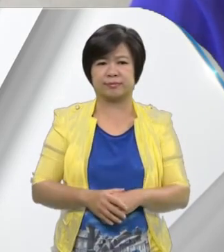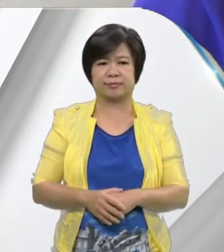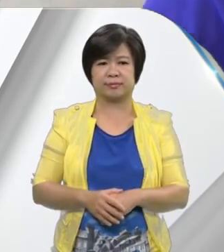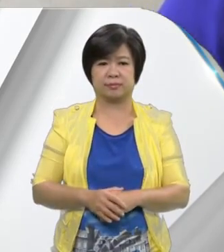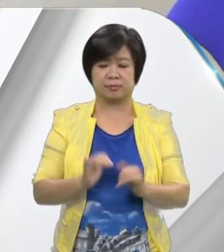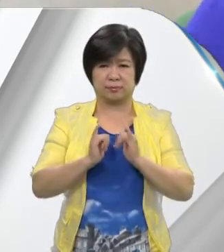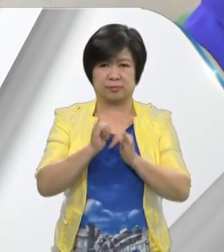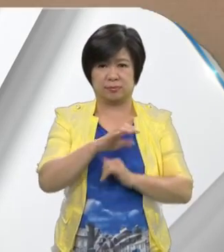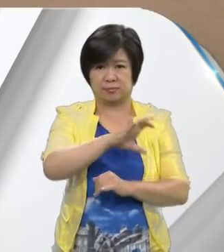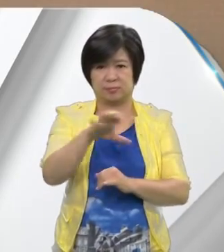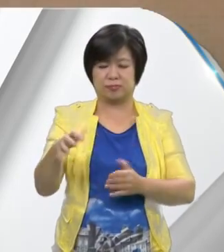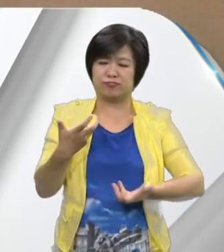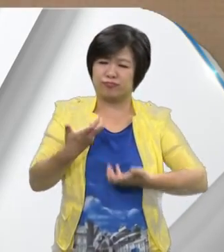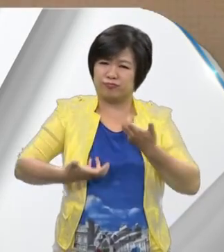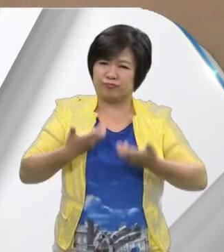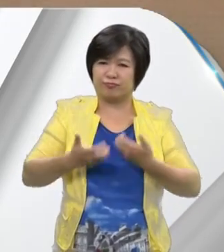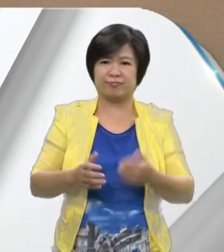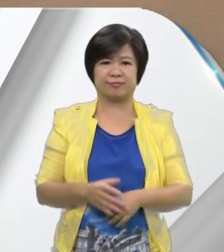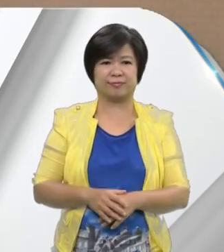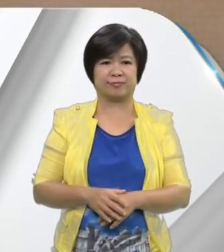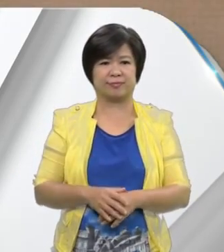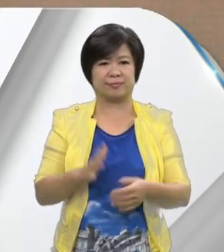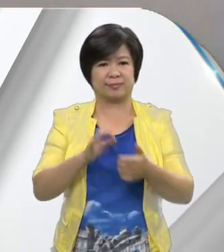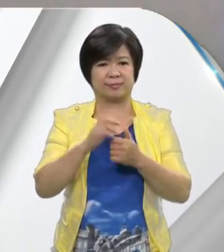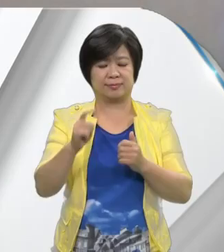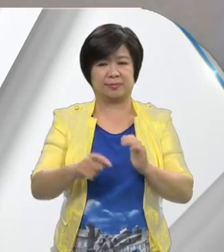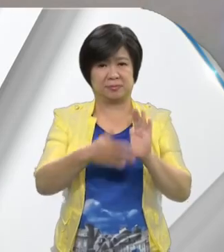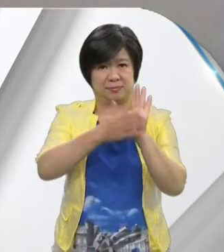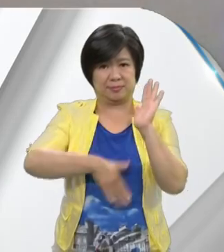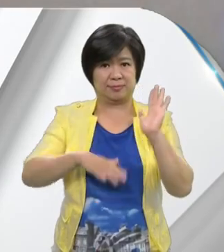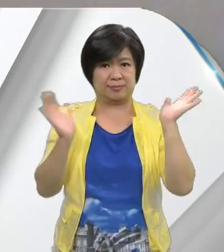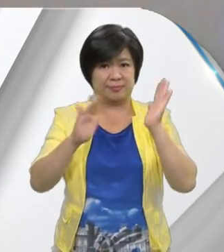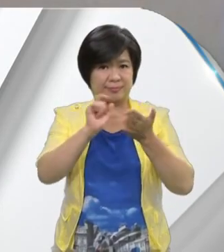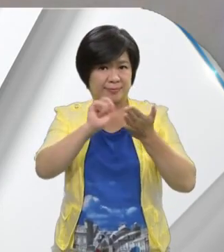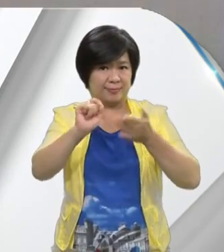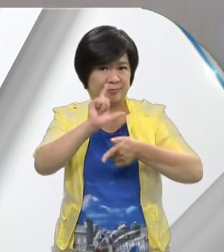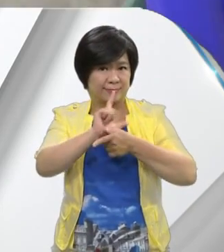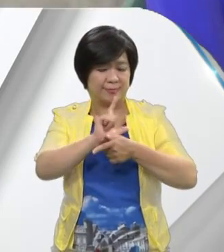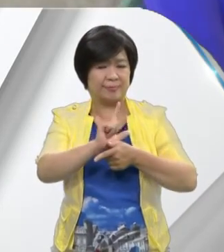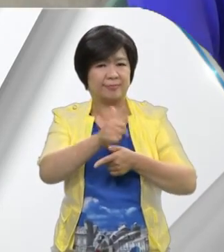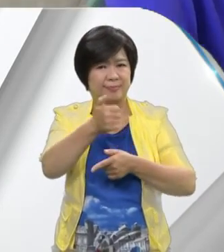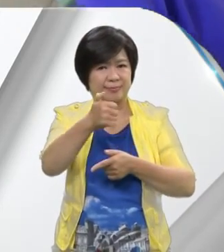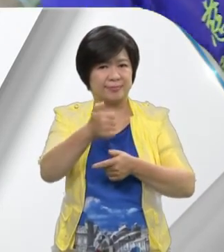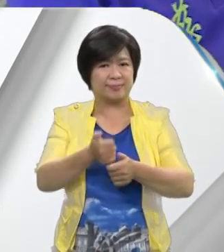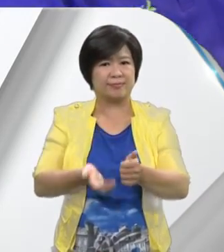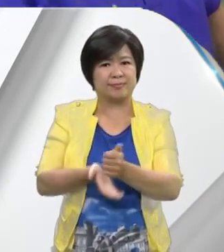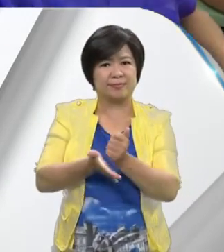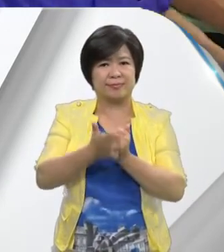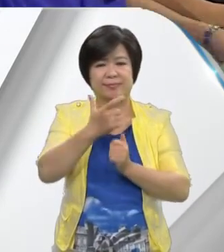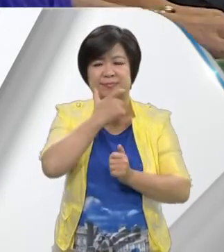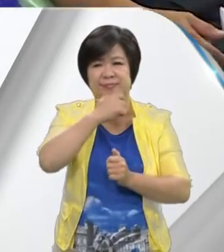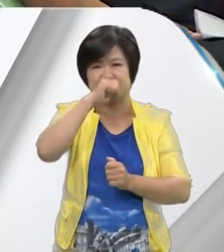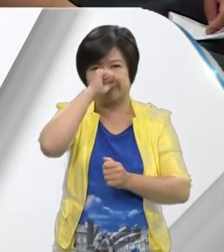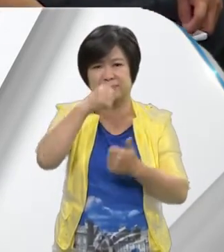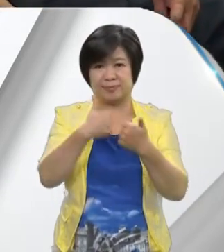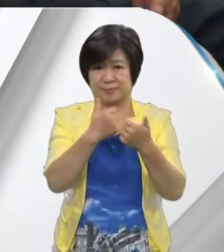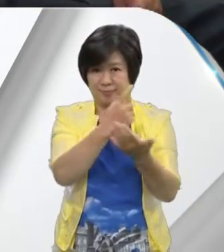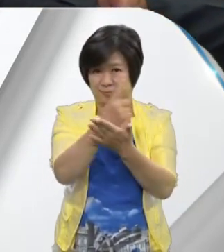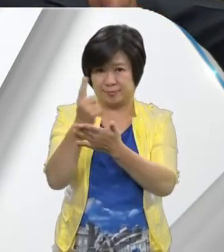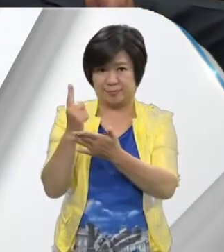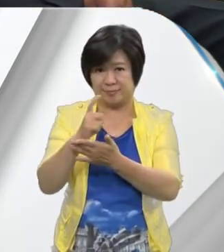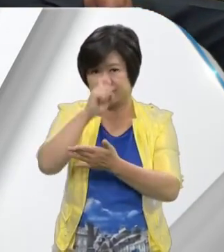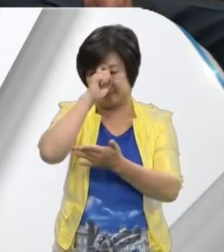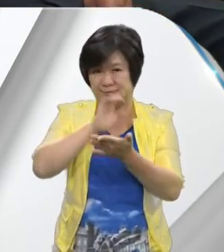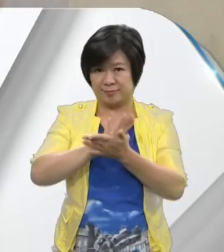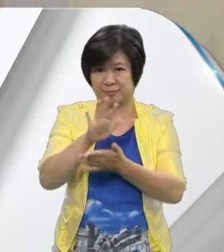落更有温暖。 特别悼念生意革命的卡片，每鼓励慈善费收入的费件，希望下礼拜经